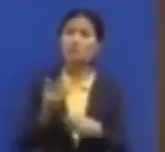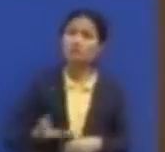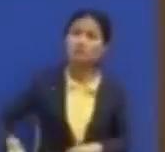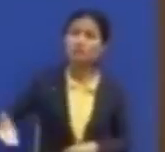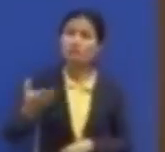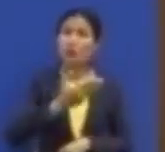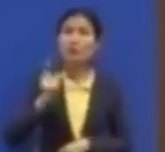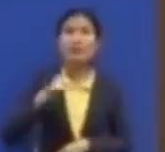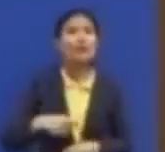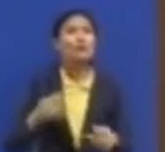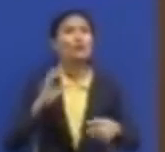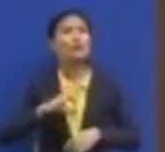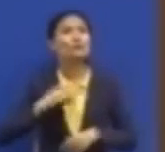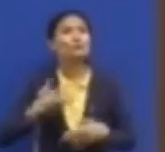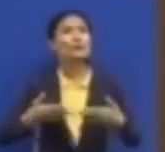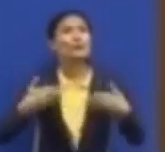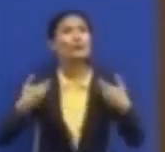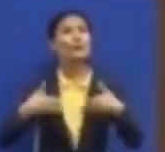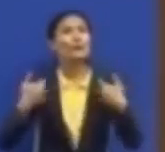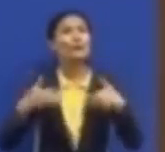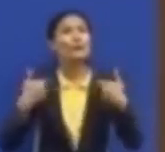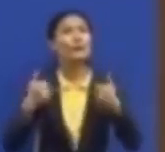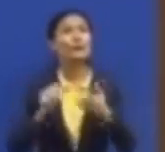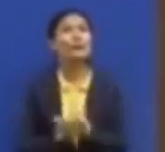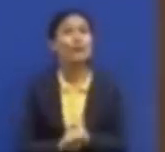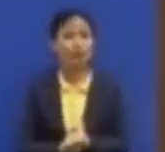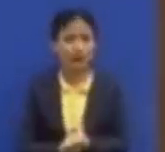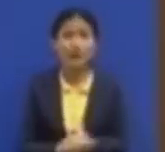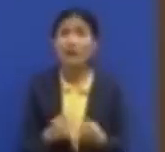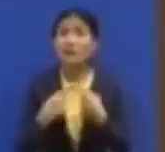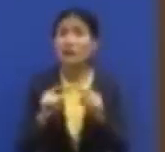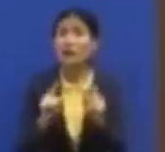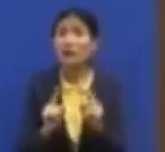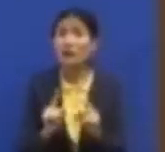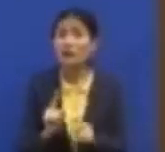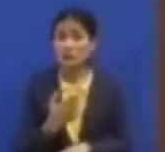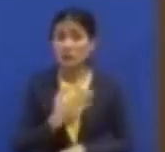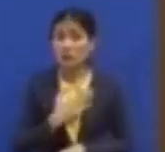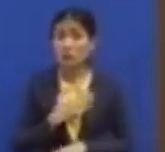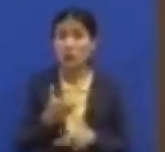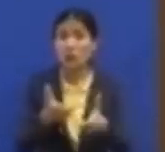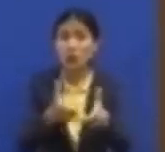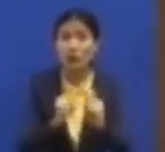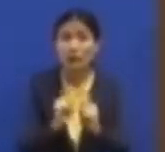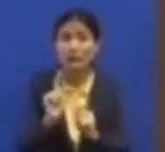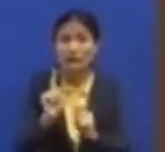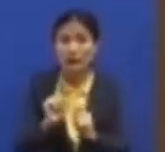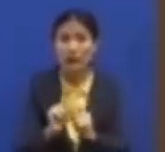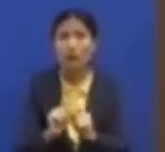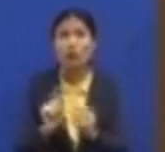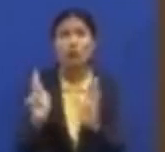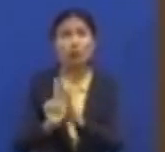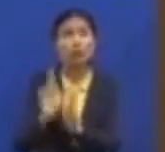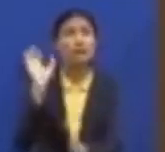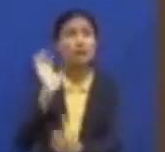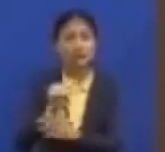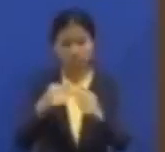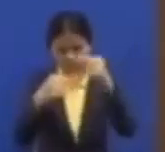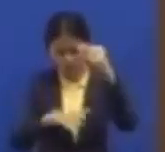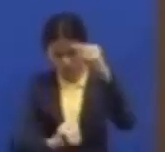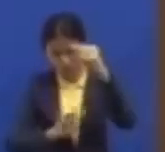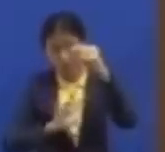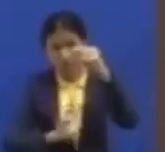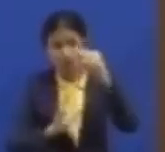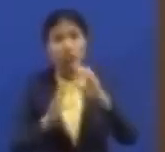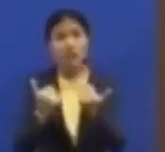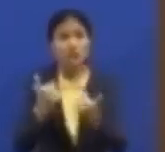ได้แต่สิ่งหนึ่งที่ผมต้องขออนุญาตท่านประธานโดยอาศัยข้อบังคับข้อที่47นำเรื่องมาเรียนถามท่านประธาน